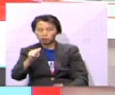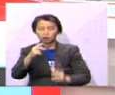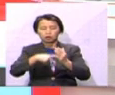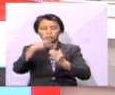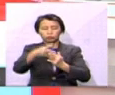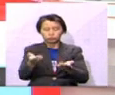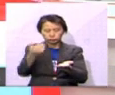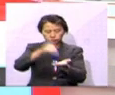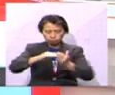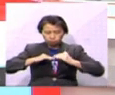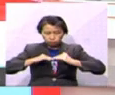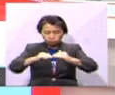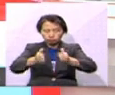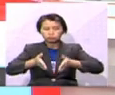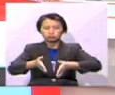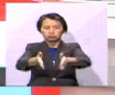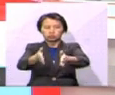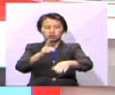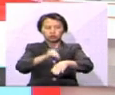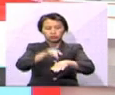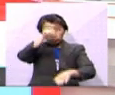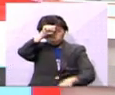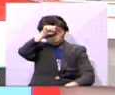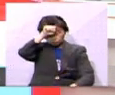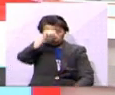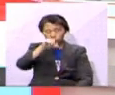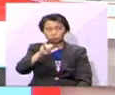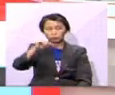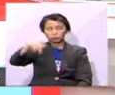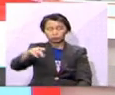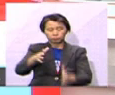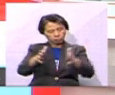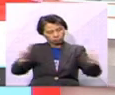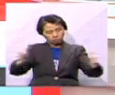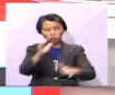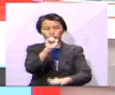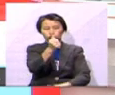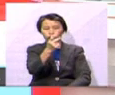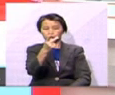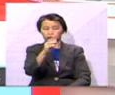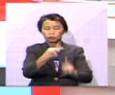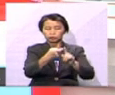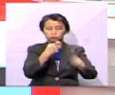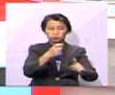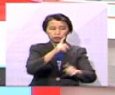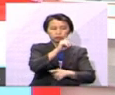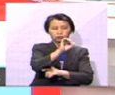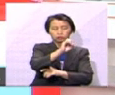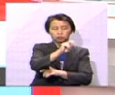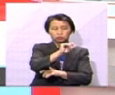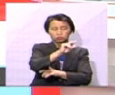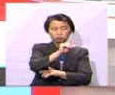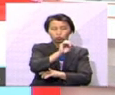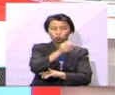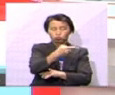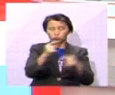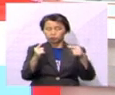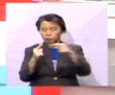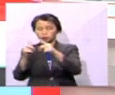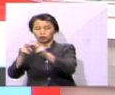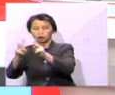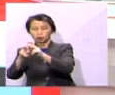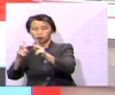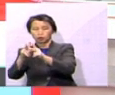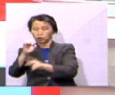semula Jalan Persekutuan Yongping Segamat Johor sejauh 10 km dari Desa Temu Johor hingga Kampung